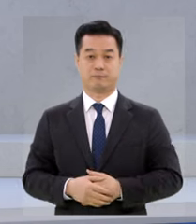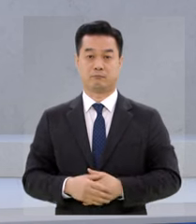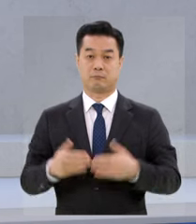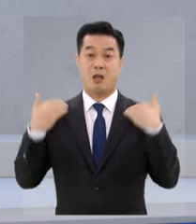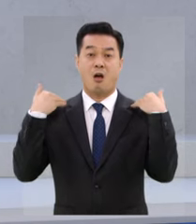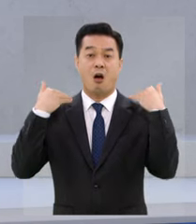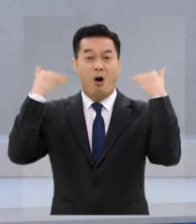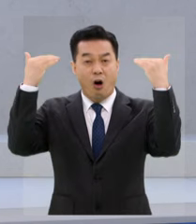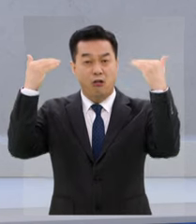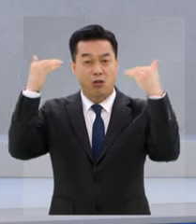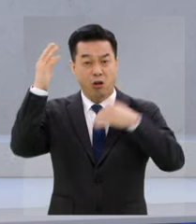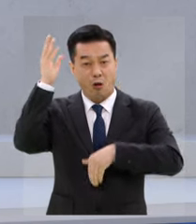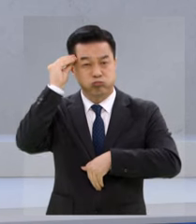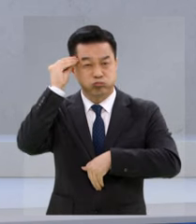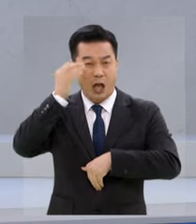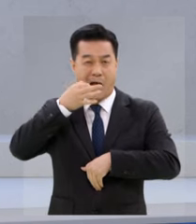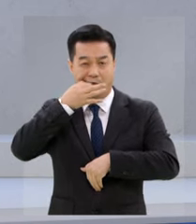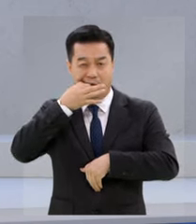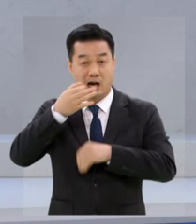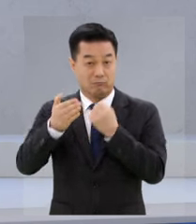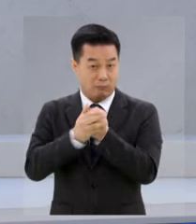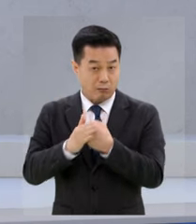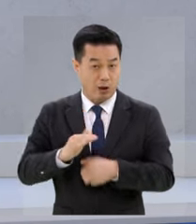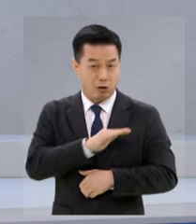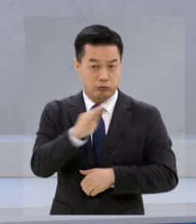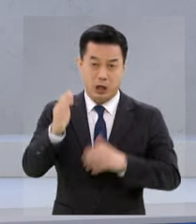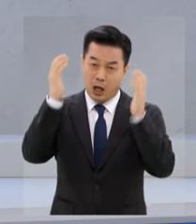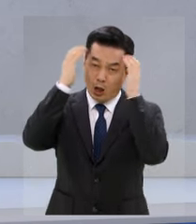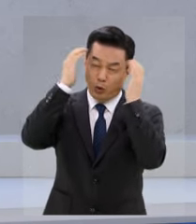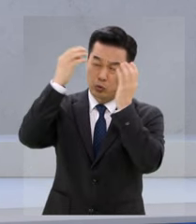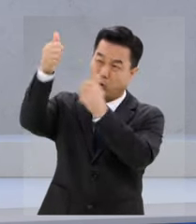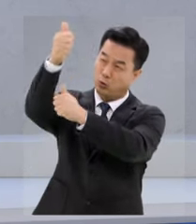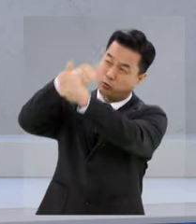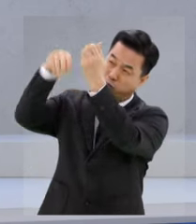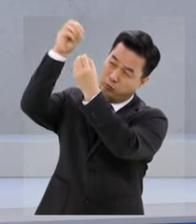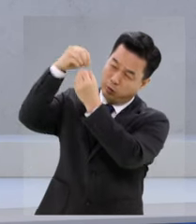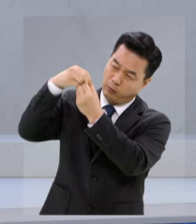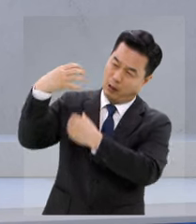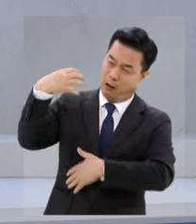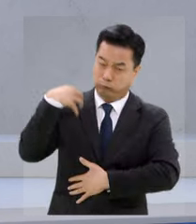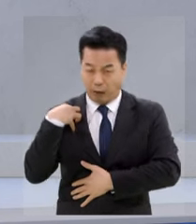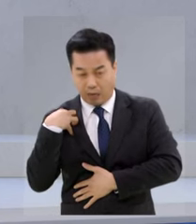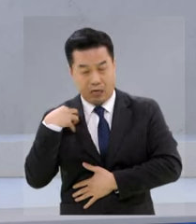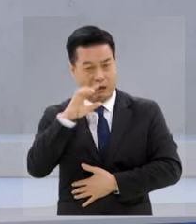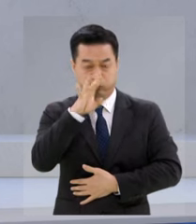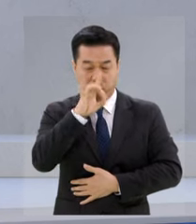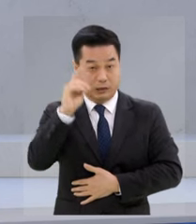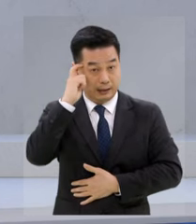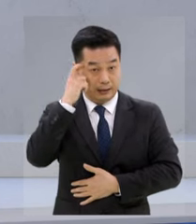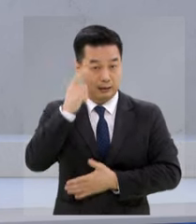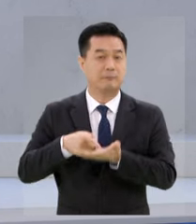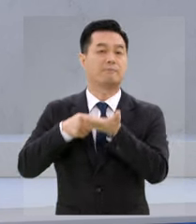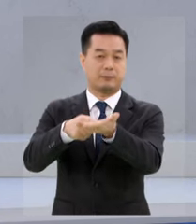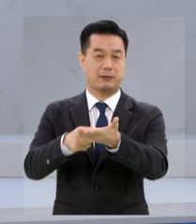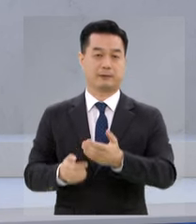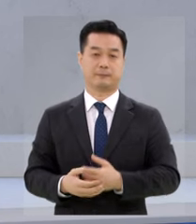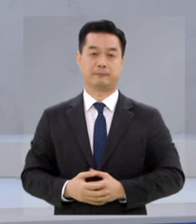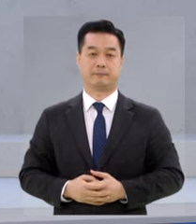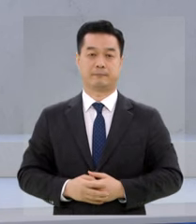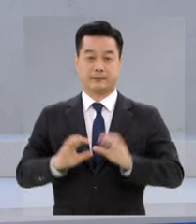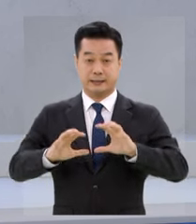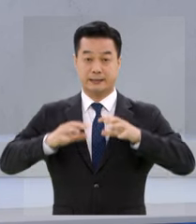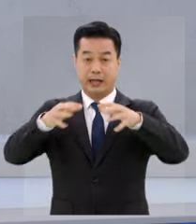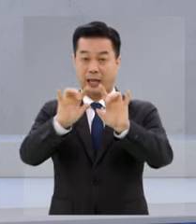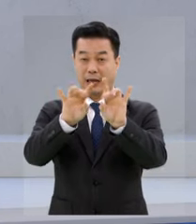어른들의 무지와 욕심 때문에 우리가 이런 고통을 받을 수 없다는 따끔한 지적입니다 세계